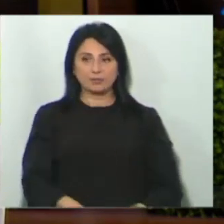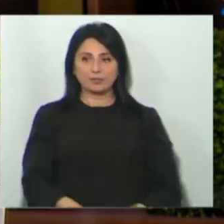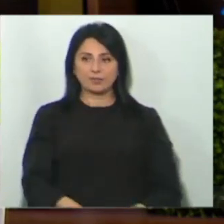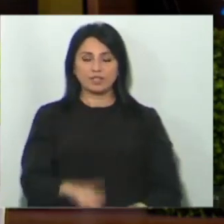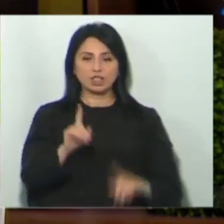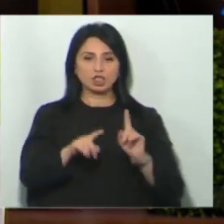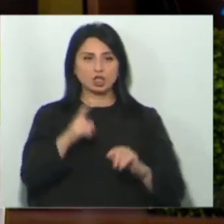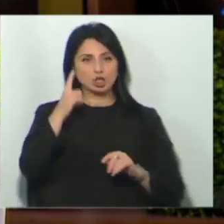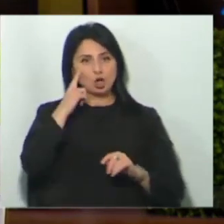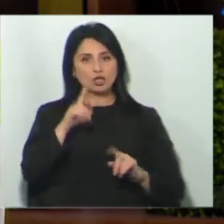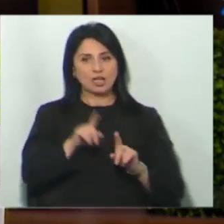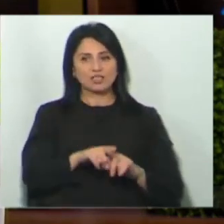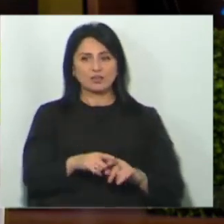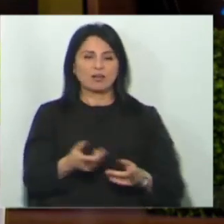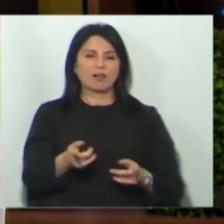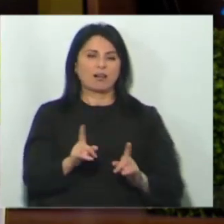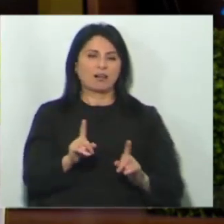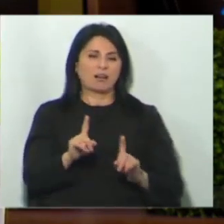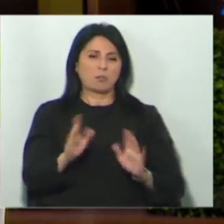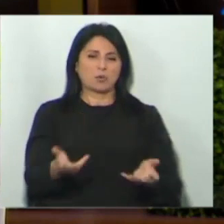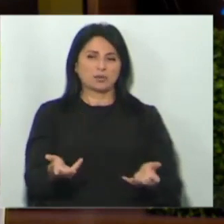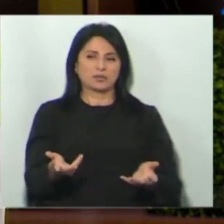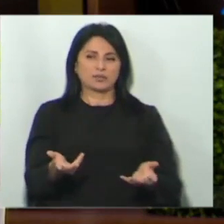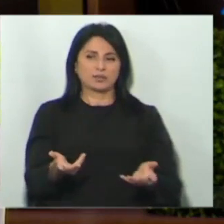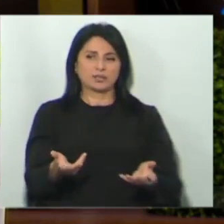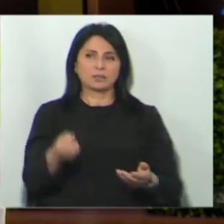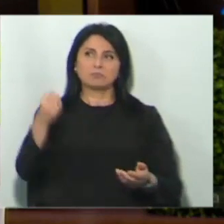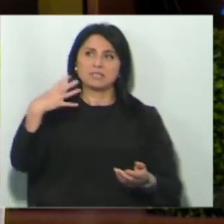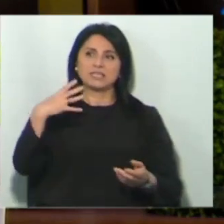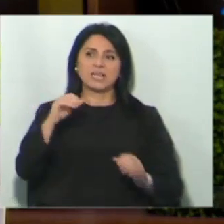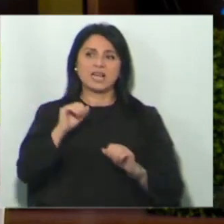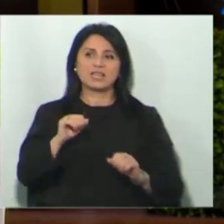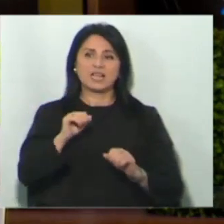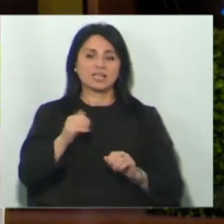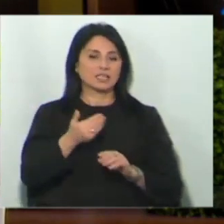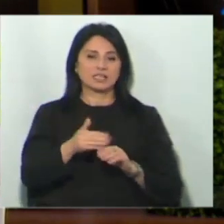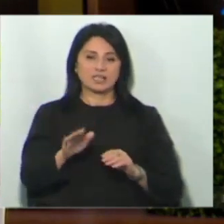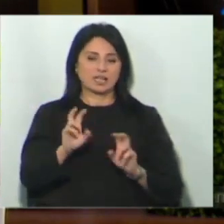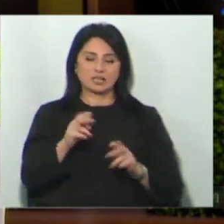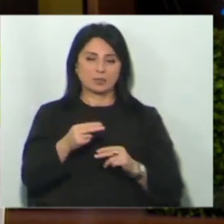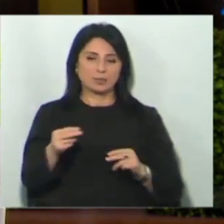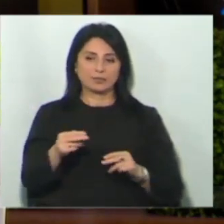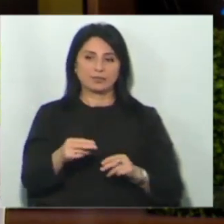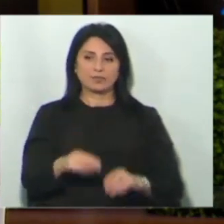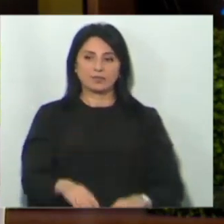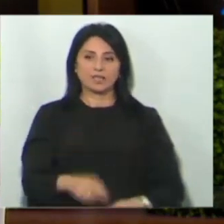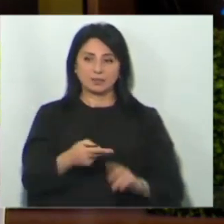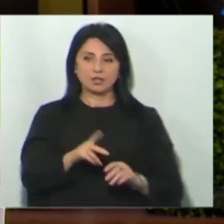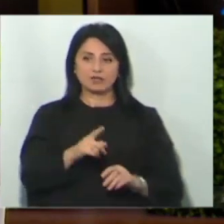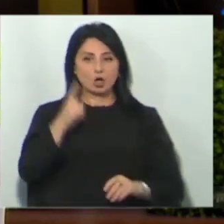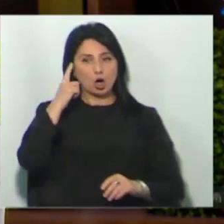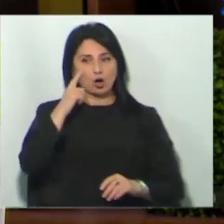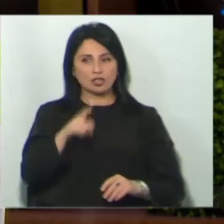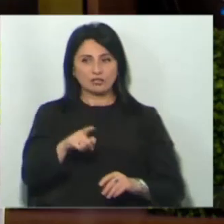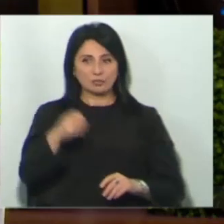იცით რა, ზოგჯერ გონიათ ასე, რომ ნუ რა მოხდა, ეს მზის დამცავი ცალკე თემაა, იცით? ნუ იმიტომ რომ